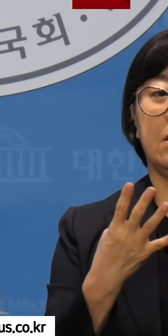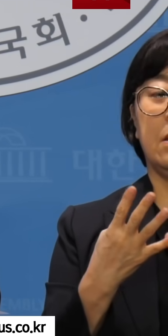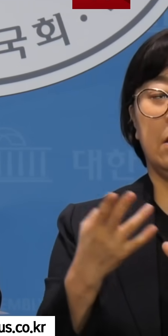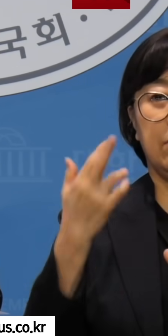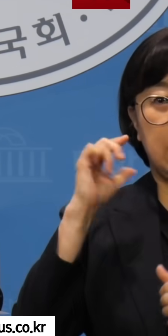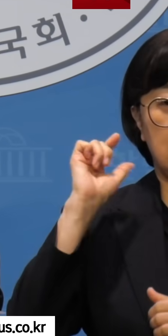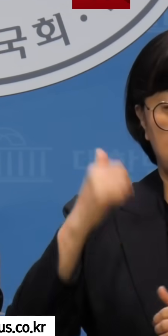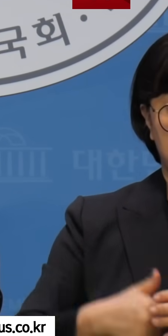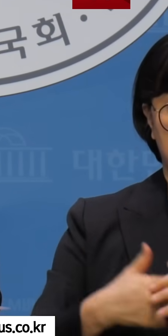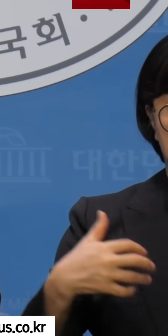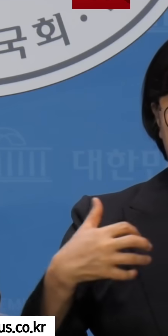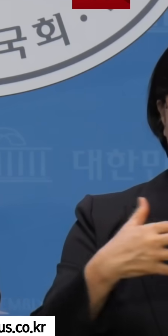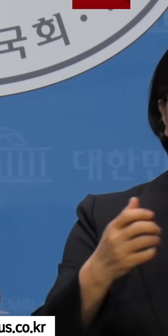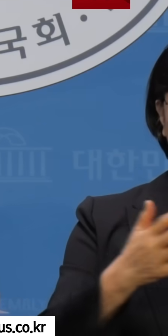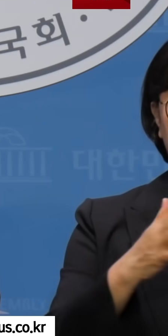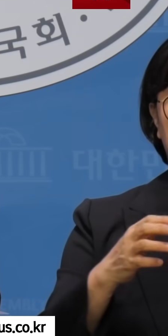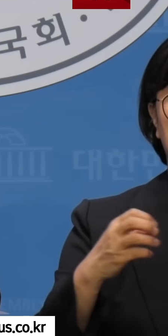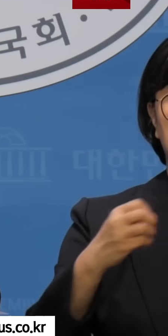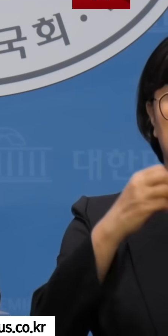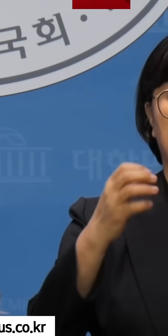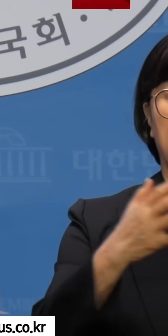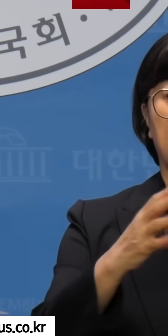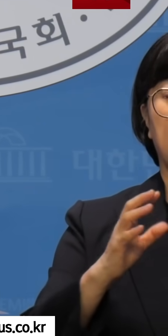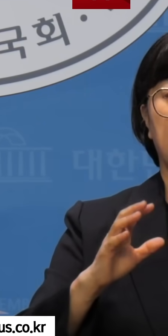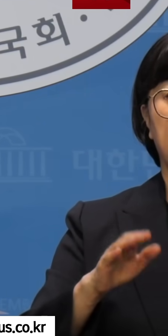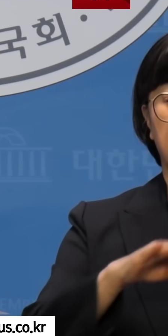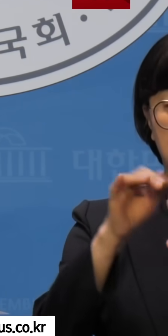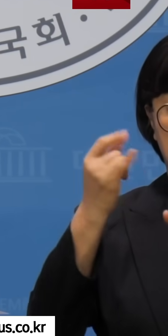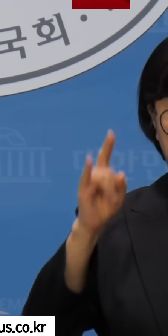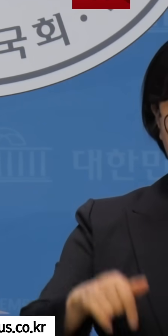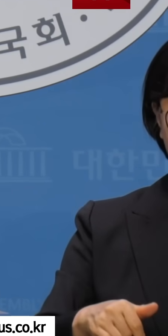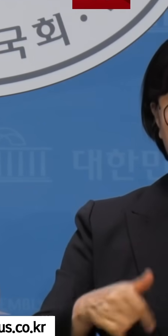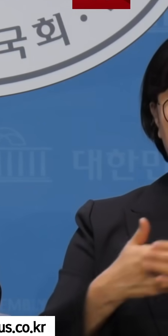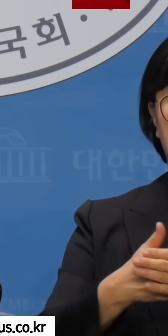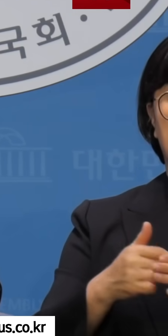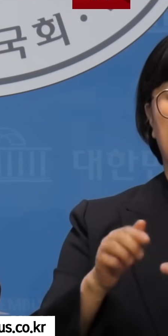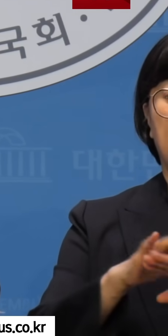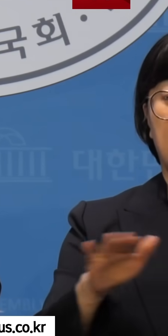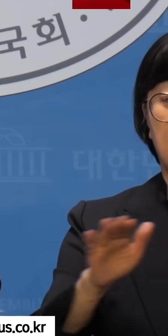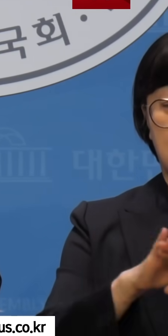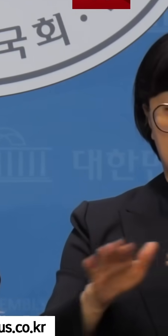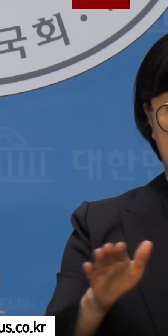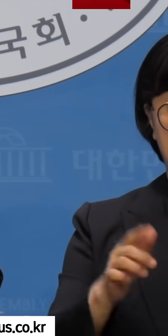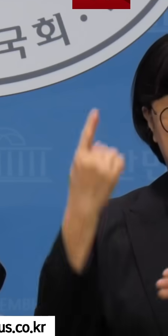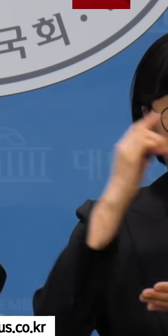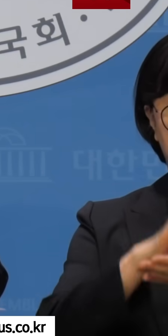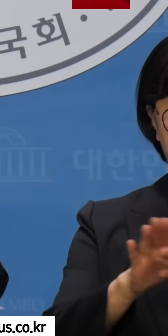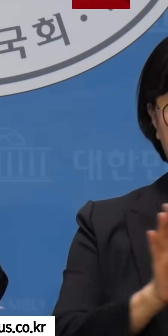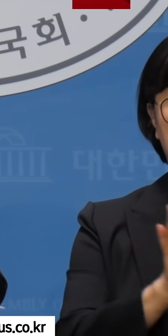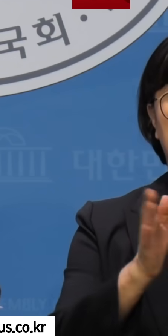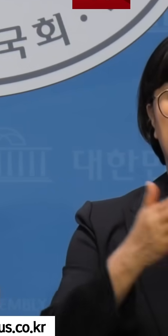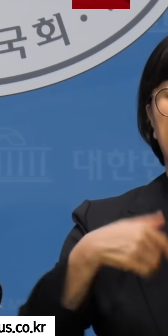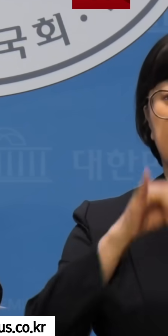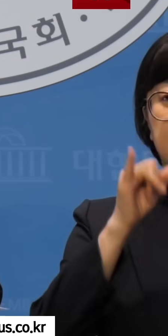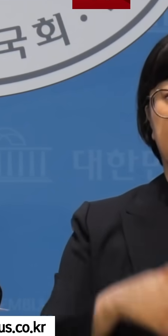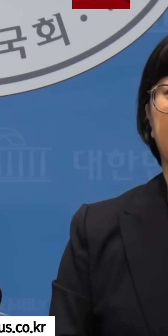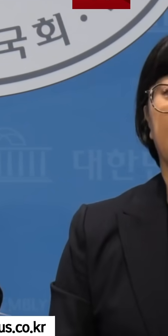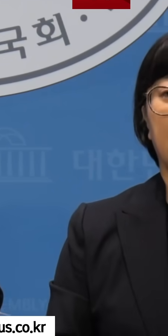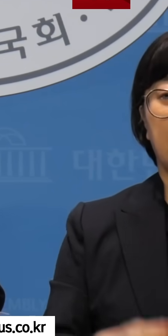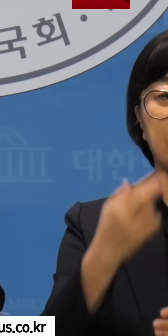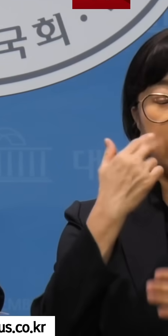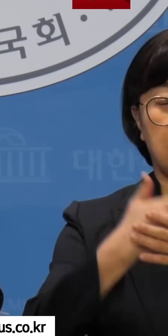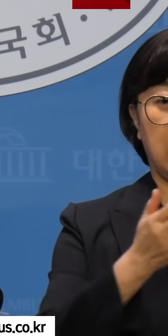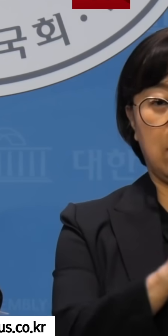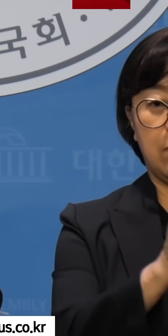미중 충돌의 국제 질서 변화와 북핵 위기를 헤쳐나갈 대한민국의 평화 전략, 협력 전략을 찾아야 합니다.